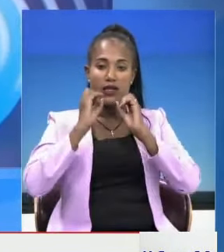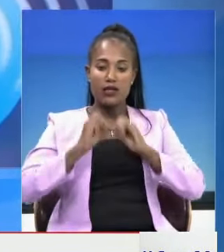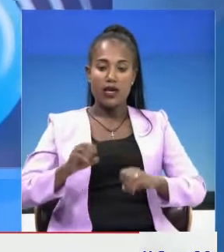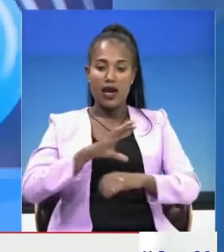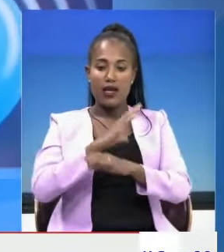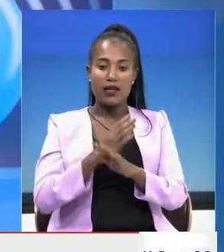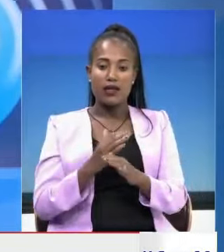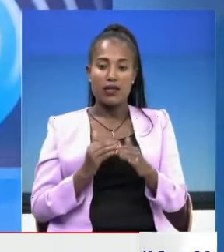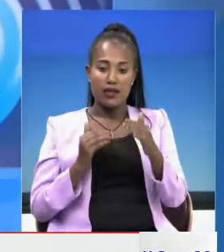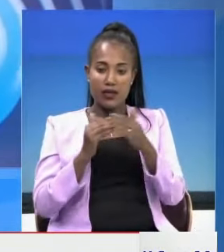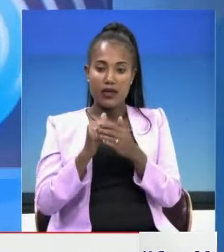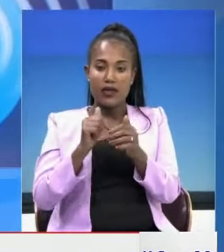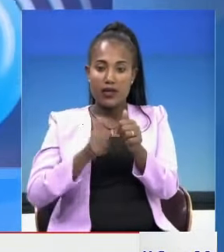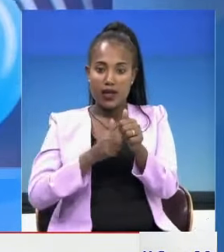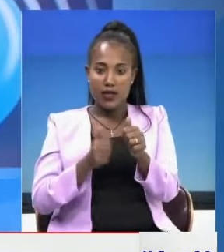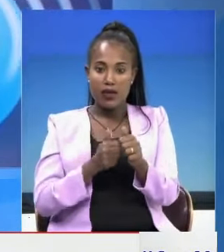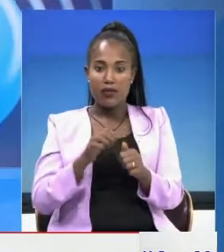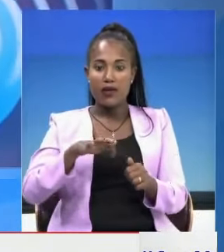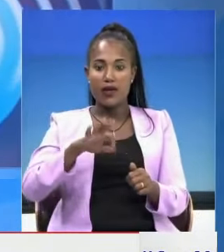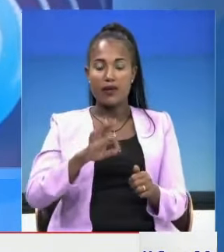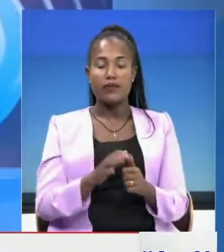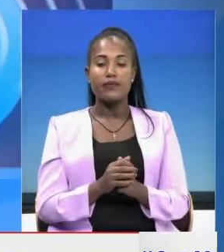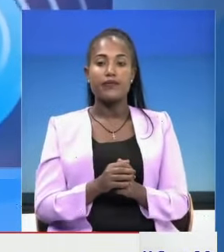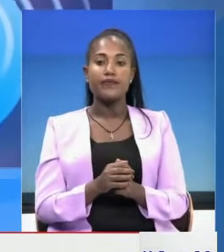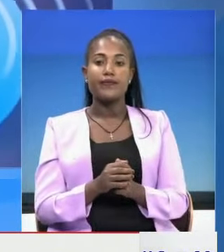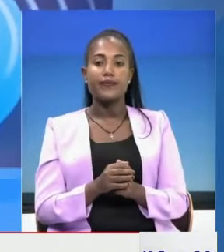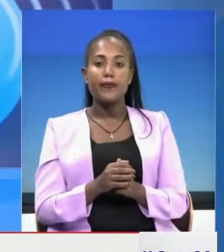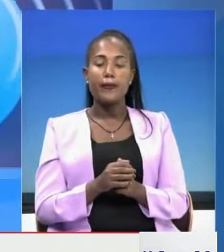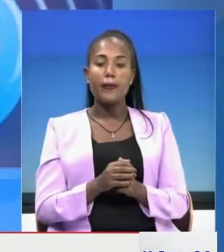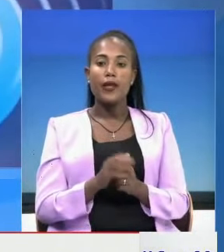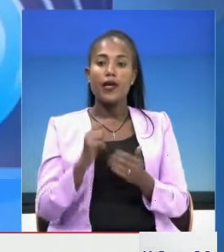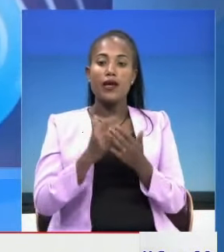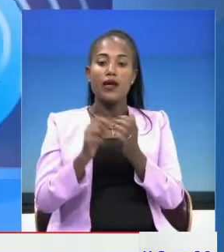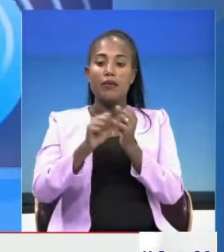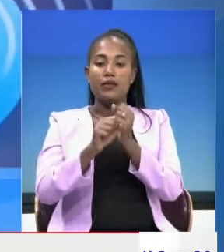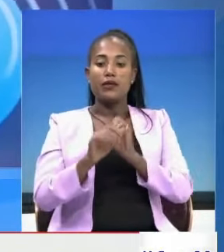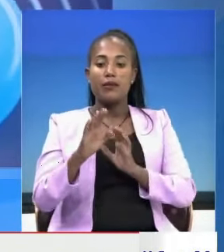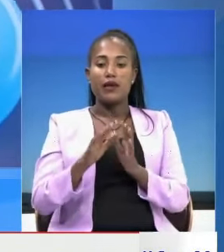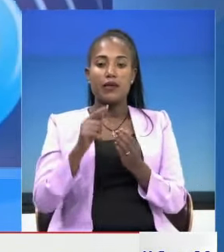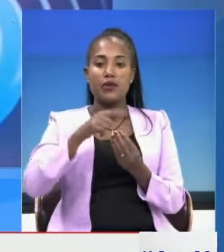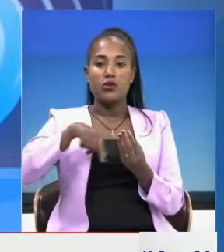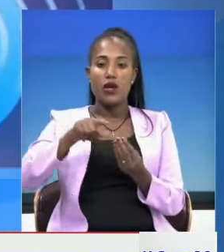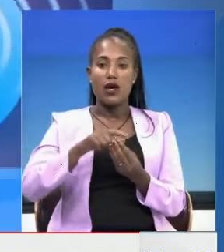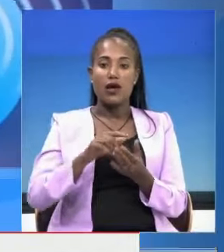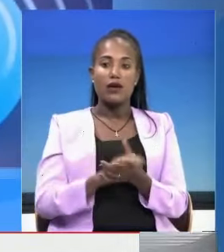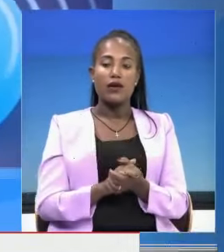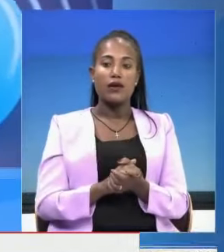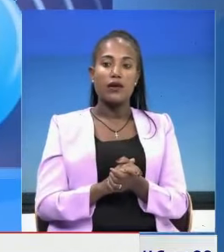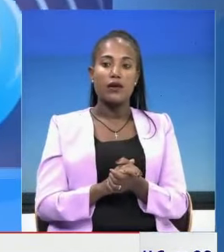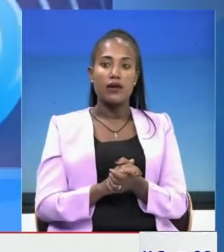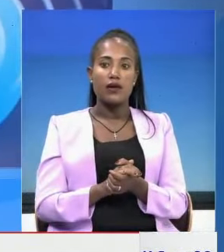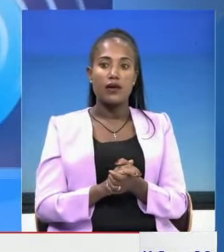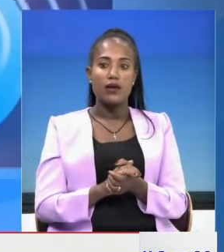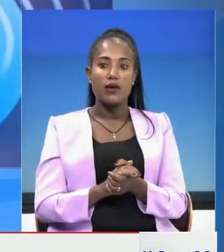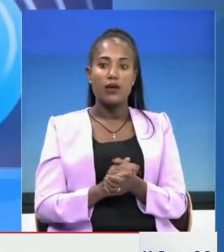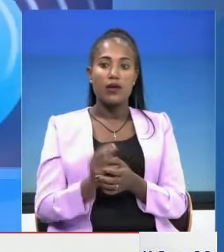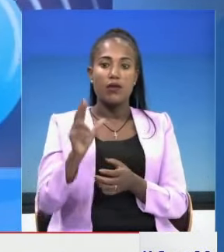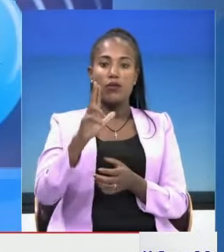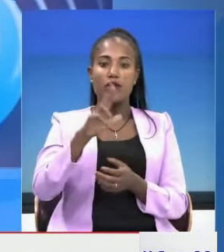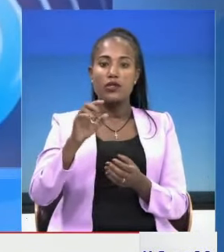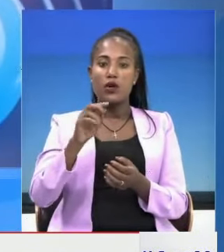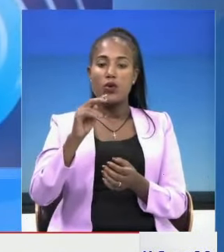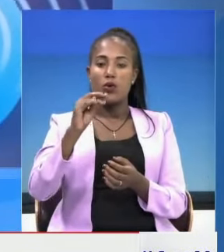በቅርብ ርቀት እየተከታተል ነው የሚገኙ። ይህን መሰረት በማድረግ ደንበጫ ዙሪያ፣ ጃቢ፣ ቡሬ ዙሪያ እና